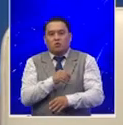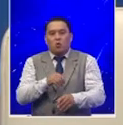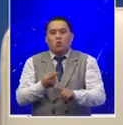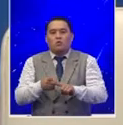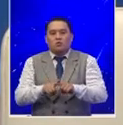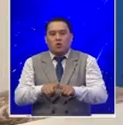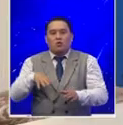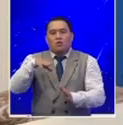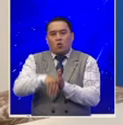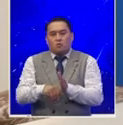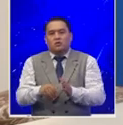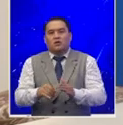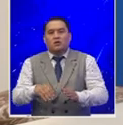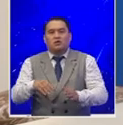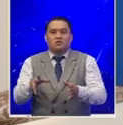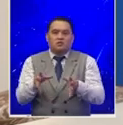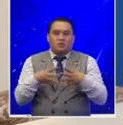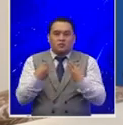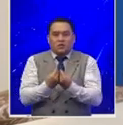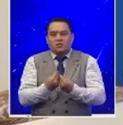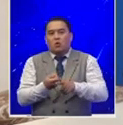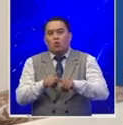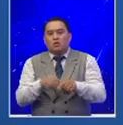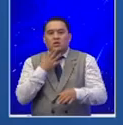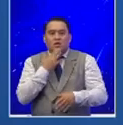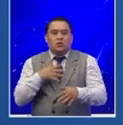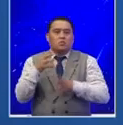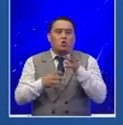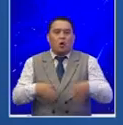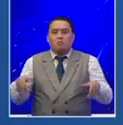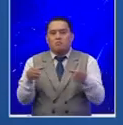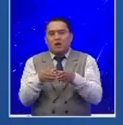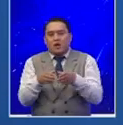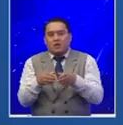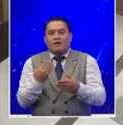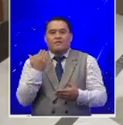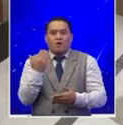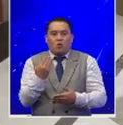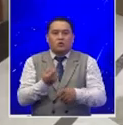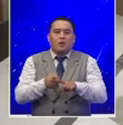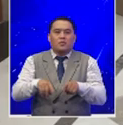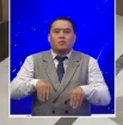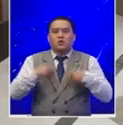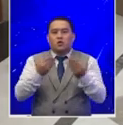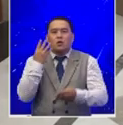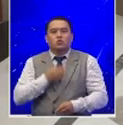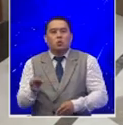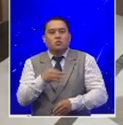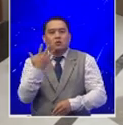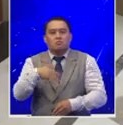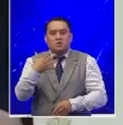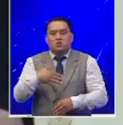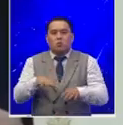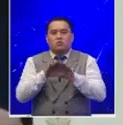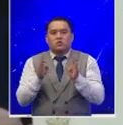Свою лепту в общее дело вносят совместными усилиями национальные и международные компании-гиганты. Они передали Алматинской области